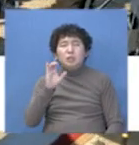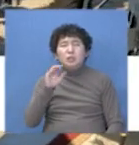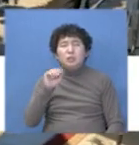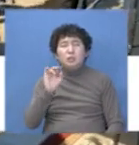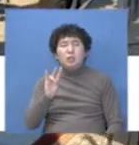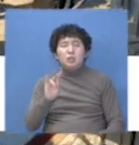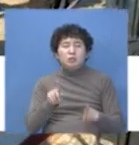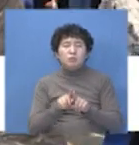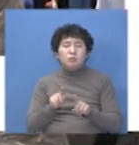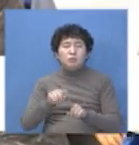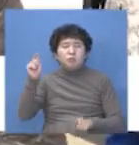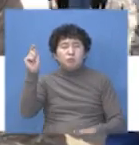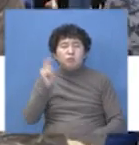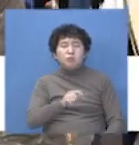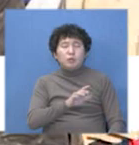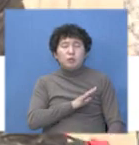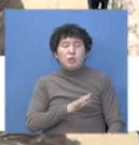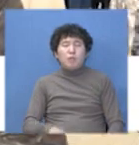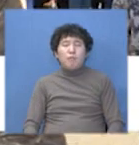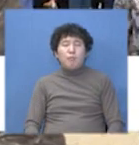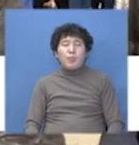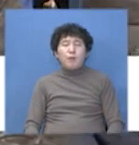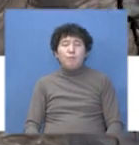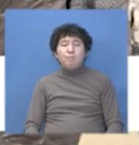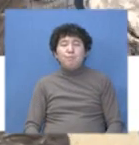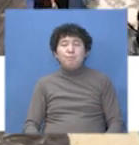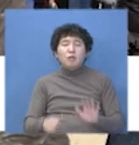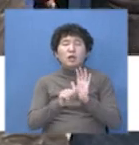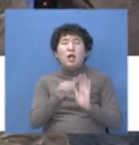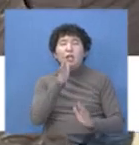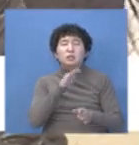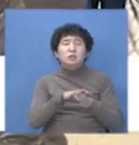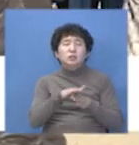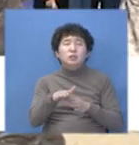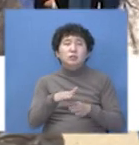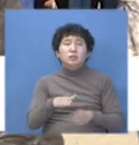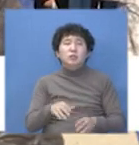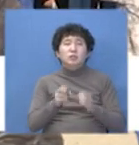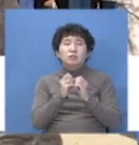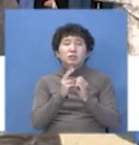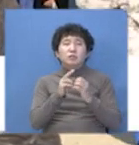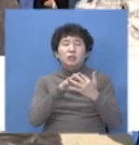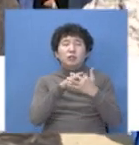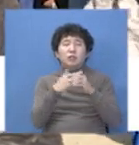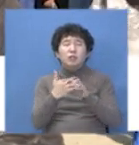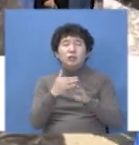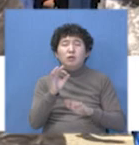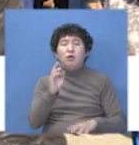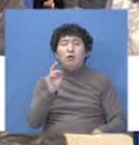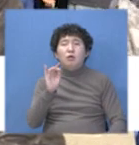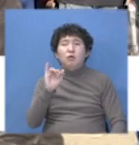округ әкімі Серік Ақсартов. Сарыөлең ауылдық округінің осы 60 жылдығына осы аудан көлеміндегі 12 ауылдық округ,